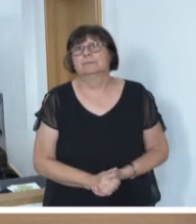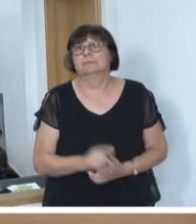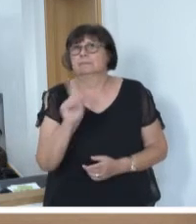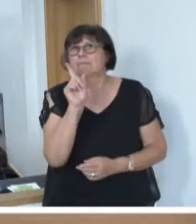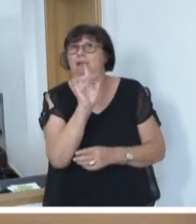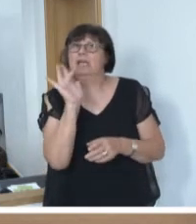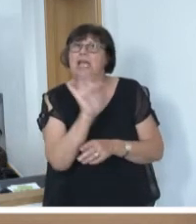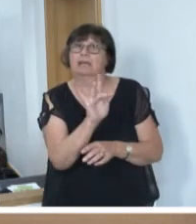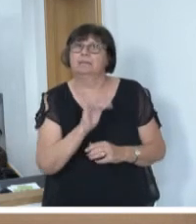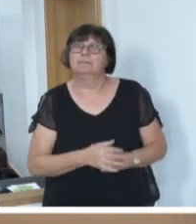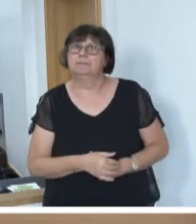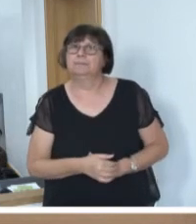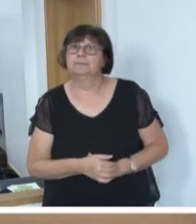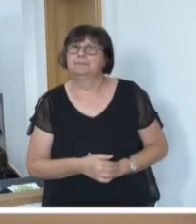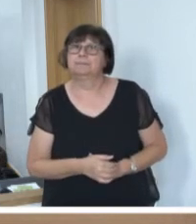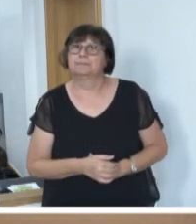Wer ist dagegen?